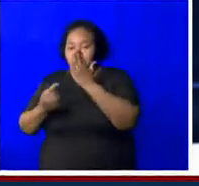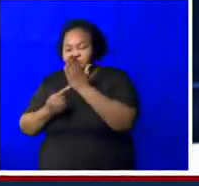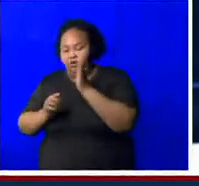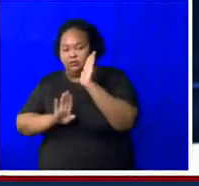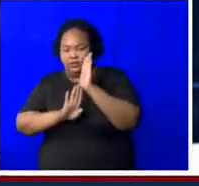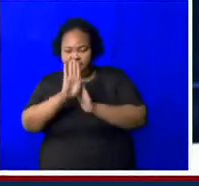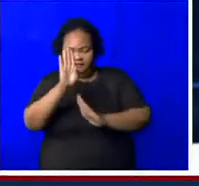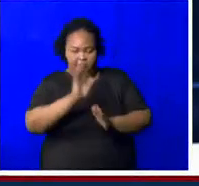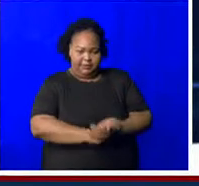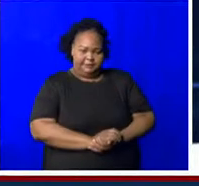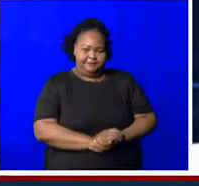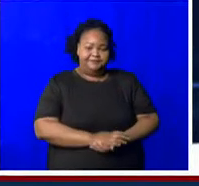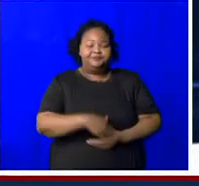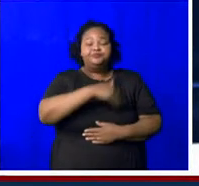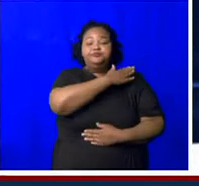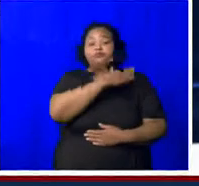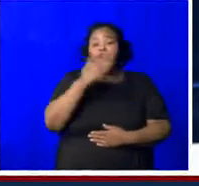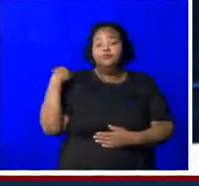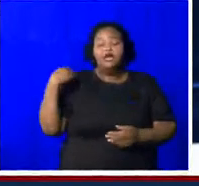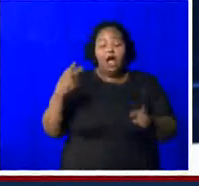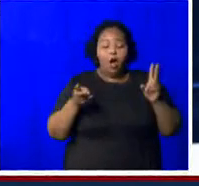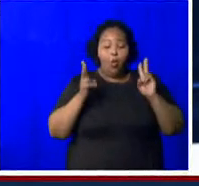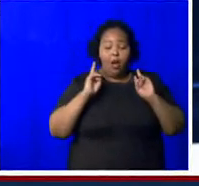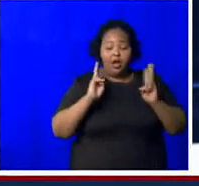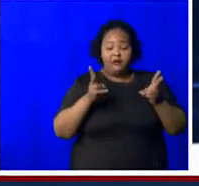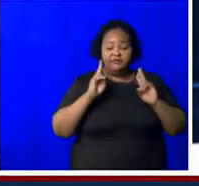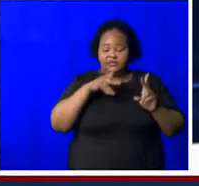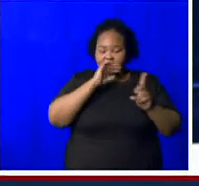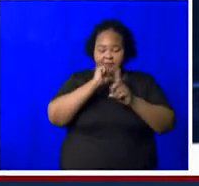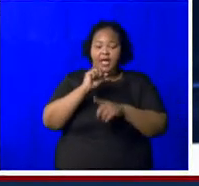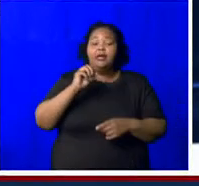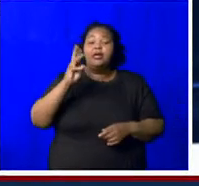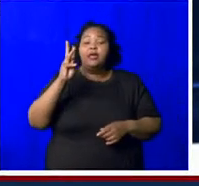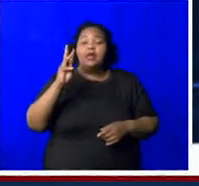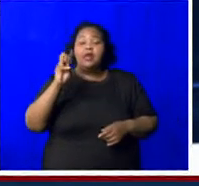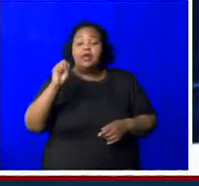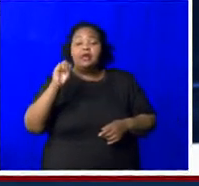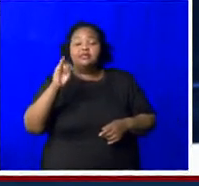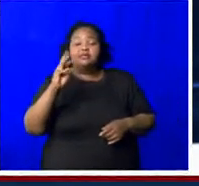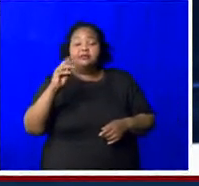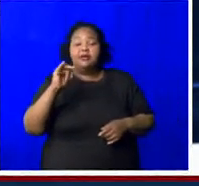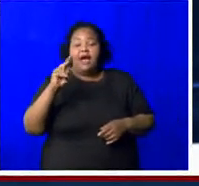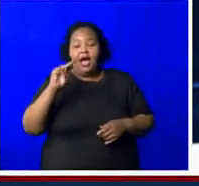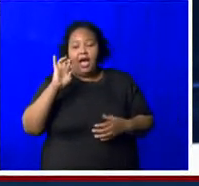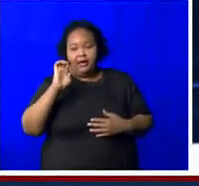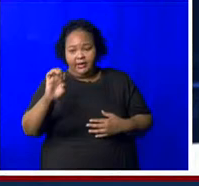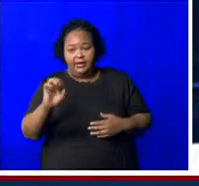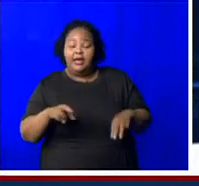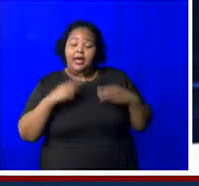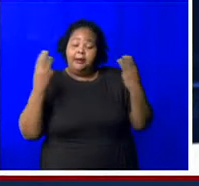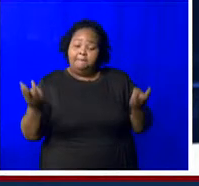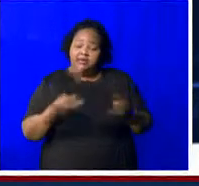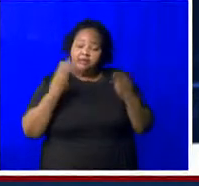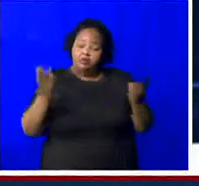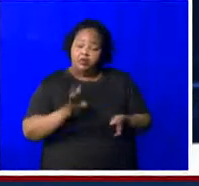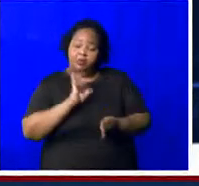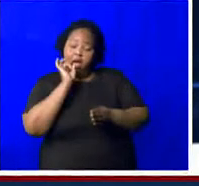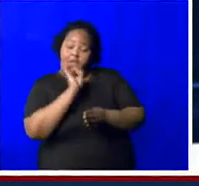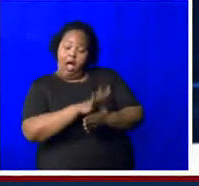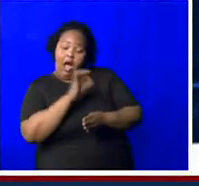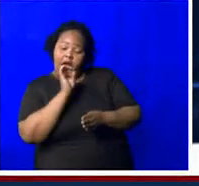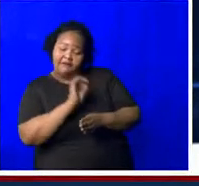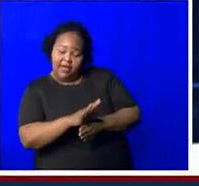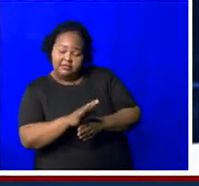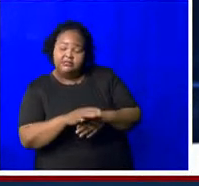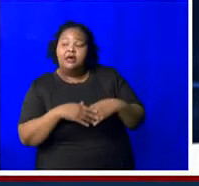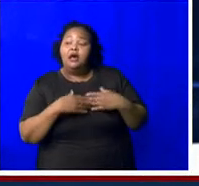Imvuna yelitiko letekuvakasha netindzaba tekongiwa kwemvelo umhlonishwa Jane Simelane ikhuthata sive ikakhulu insha ukuthi